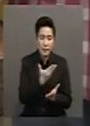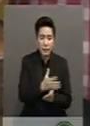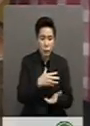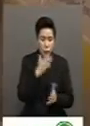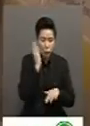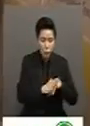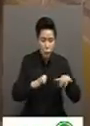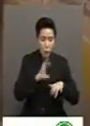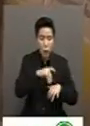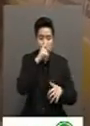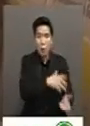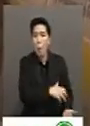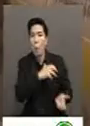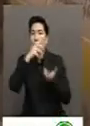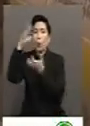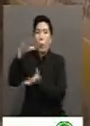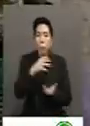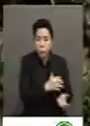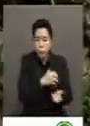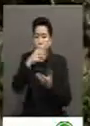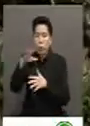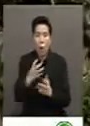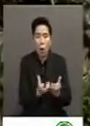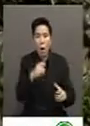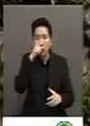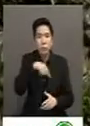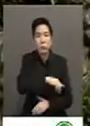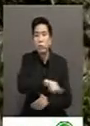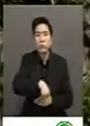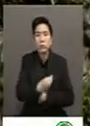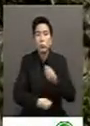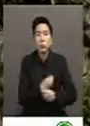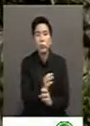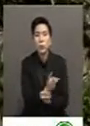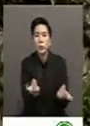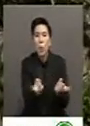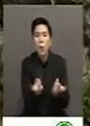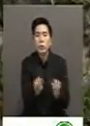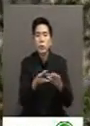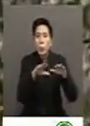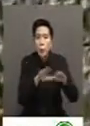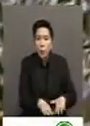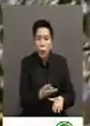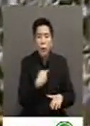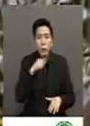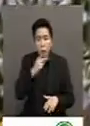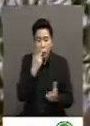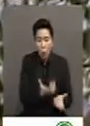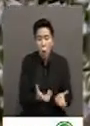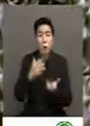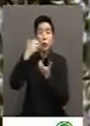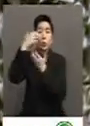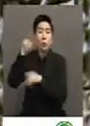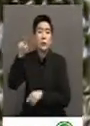ทำให้ปริมาณผลผลิตภายในประเทศลดลงด้วยราคาทุเรียนในขณะนี้กลับต้องอ้างอิงกับราคาส่งออกที่ประเทศ